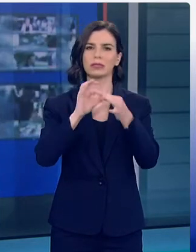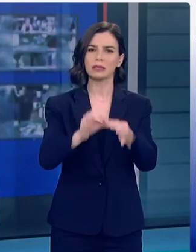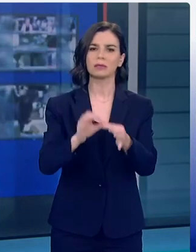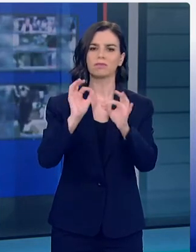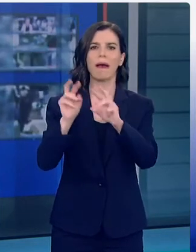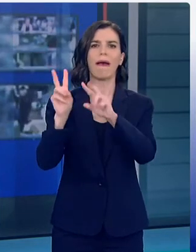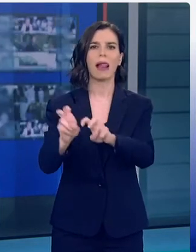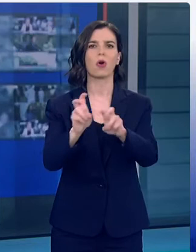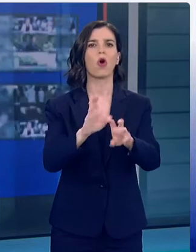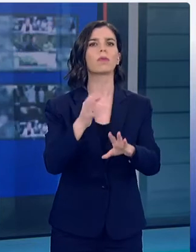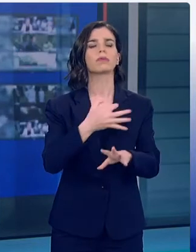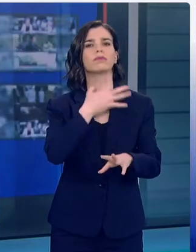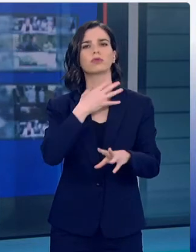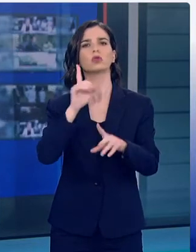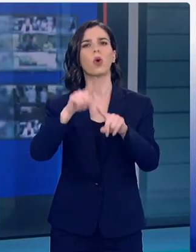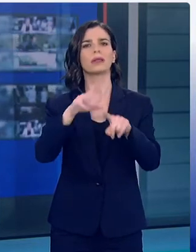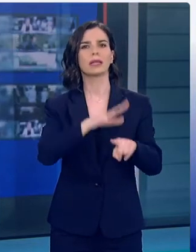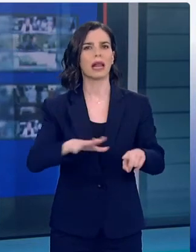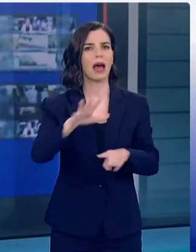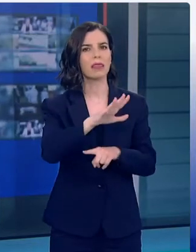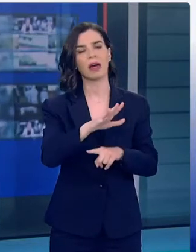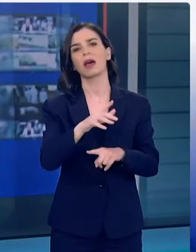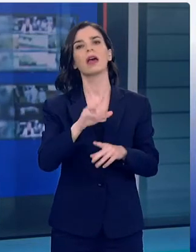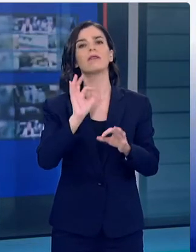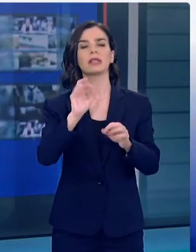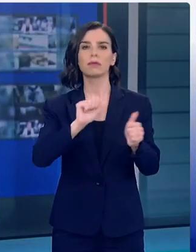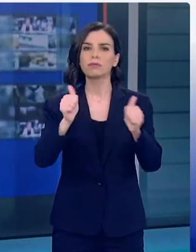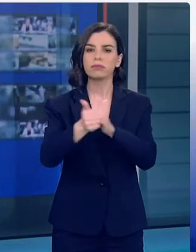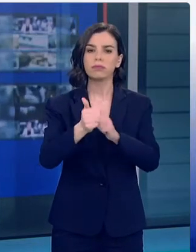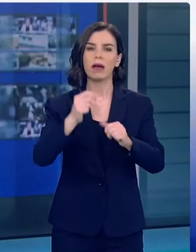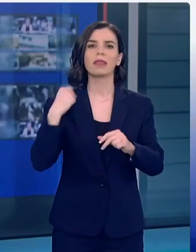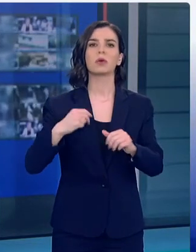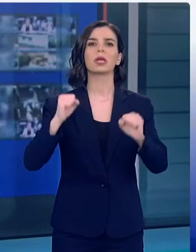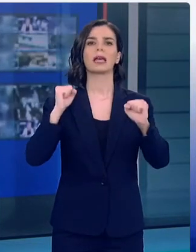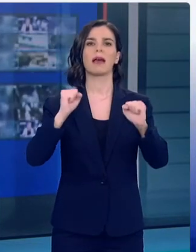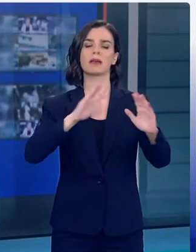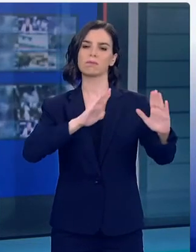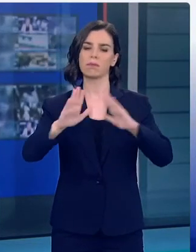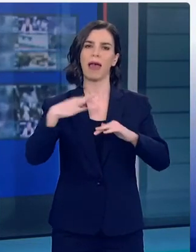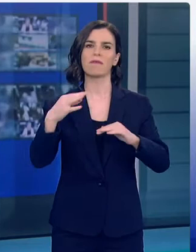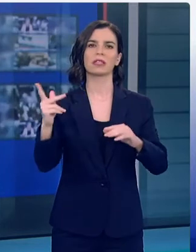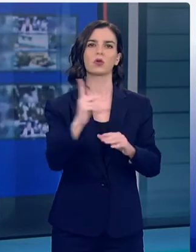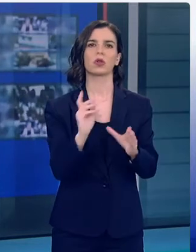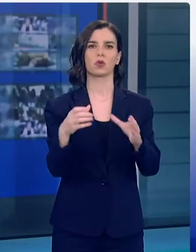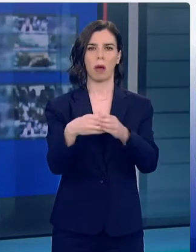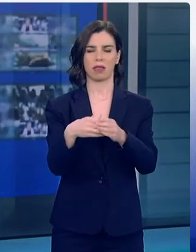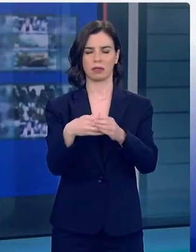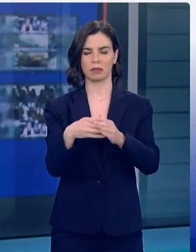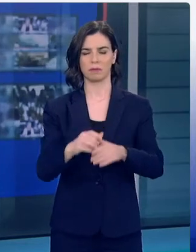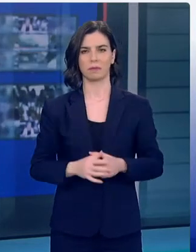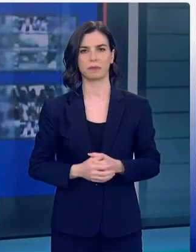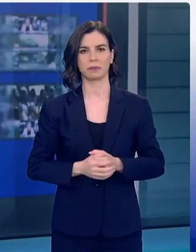ελέγχους όπου απαιτείται σε όλη τη χώρα με γνώμονα την προάσπιση της δημόσιας υγείας και την προστασία των ευάλωτων πληθυσμών και των ευπαθών ομάδων.